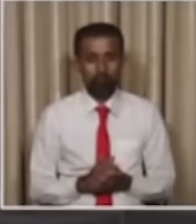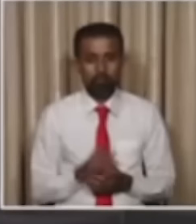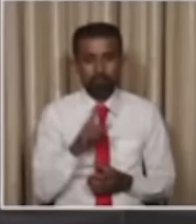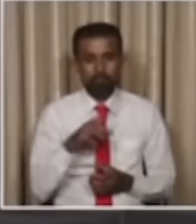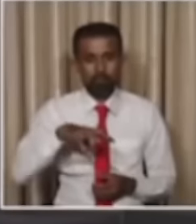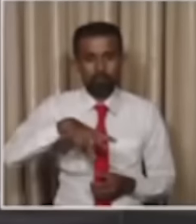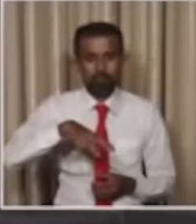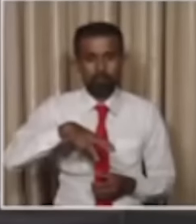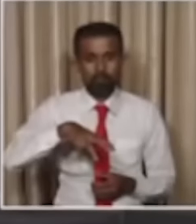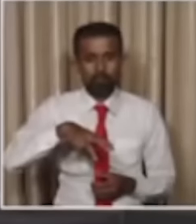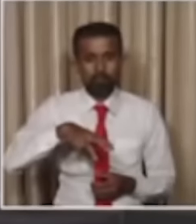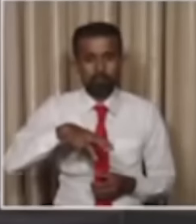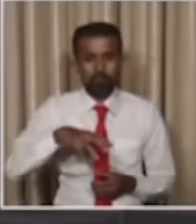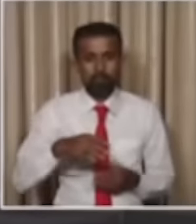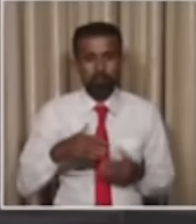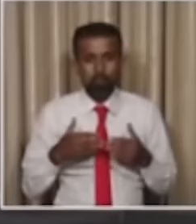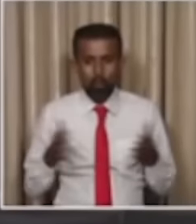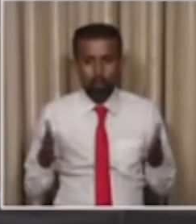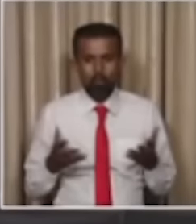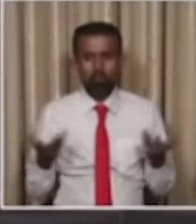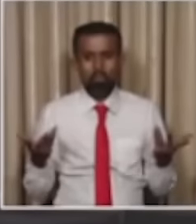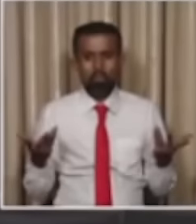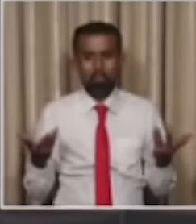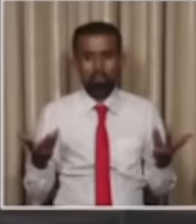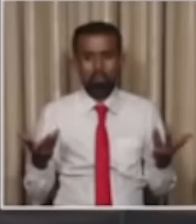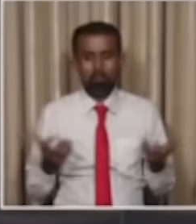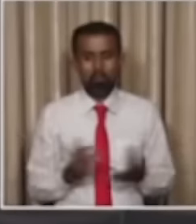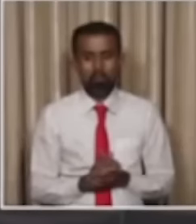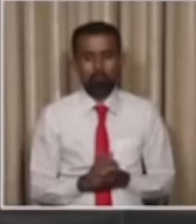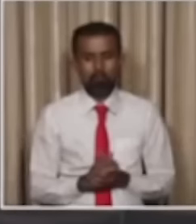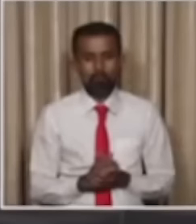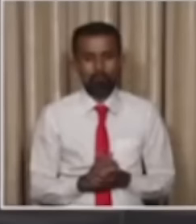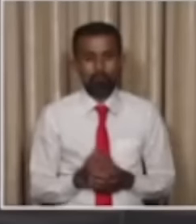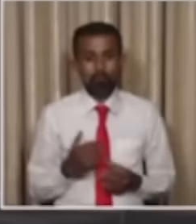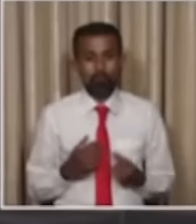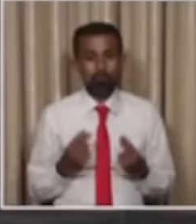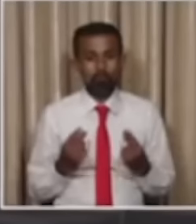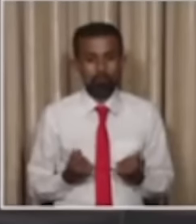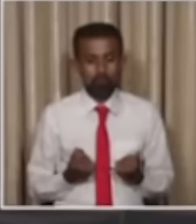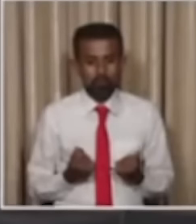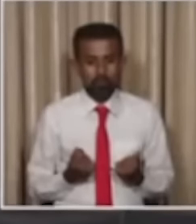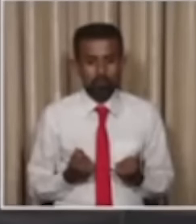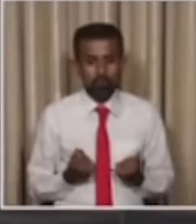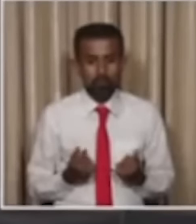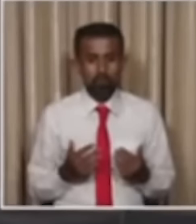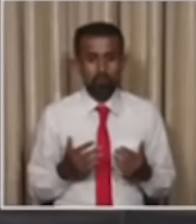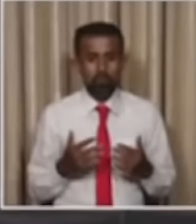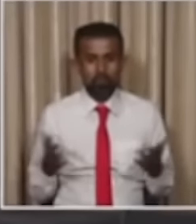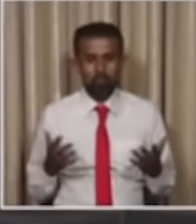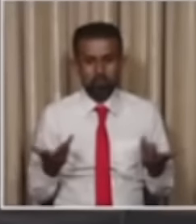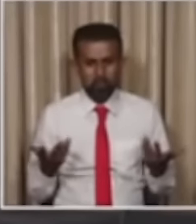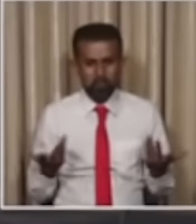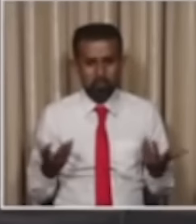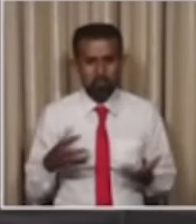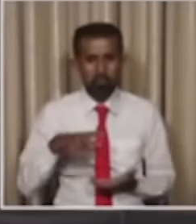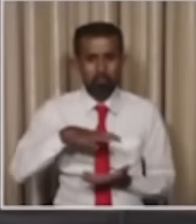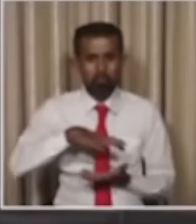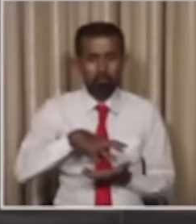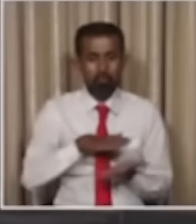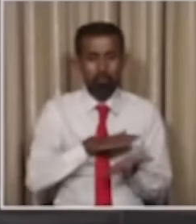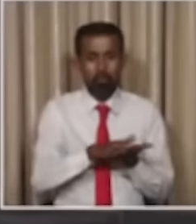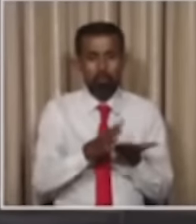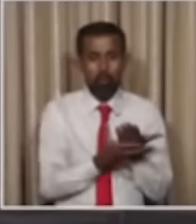එකක් ඇරෙන්නේ නැහැ, අරගන්න බෑ කියලා. මම වහාම ඒ අරින්න බෑ කියපු CD එකේ කොපි එකක්